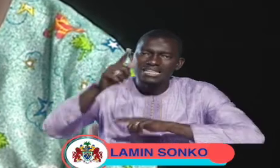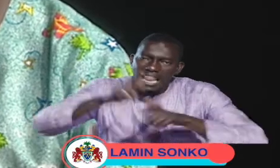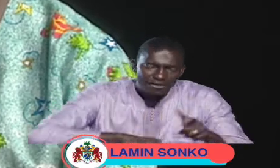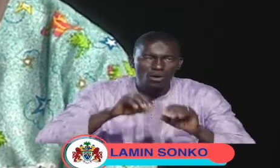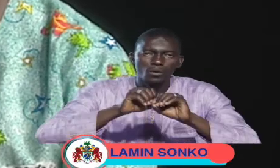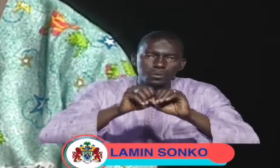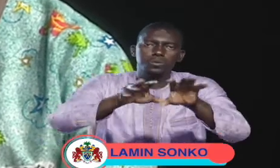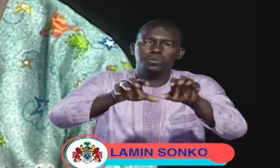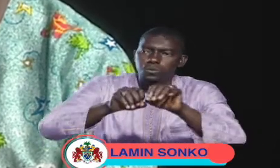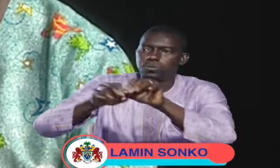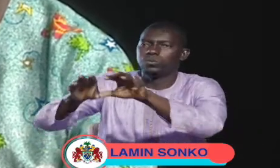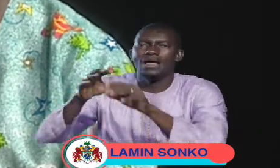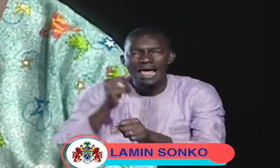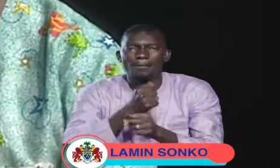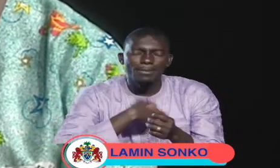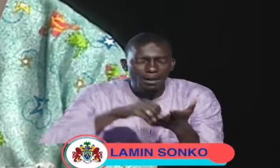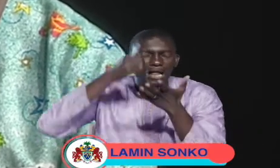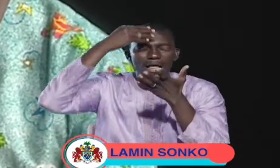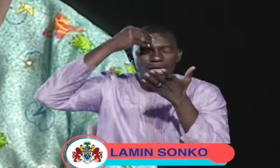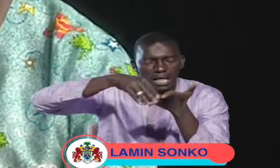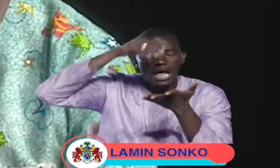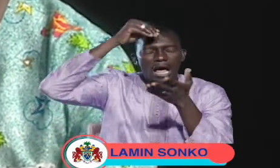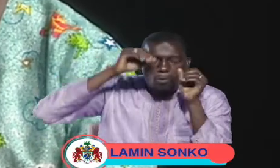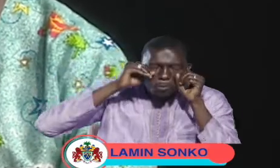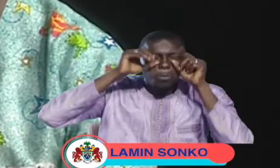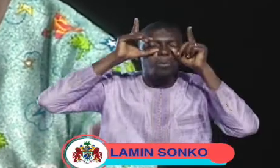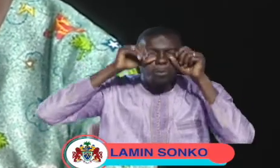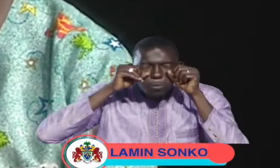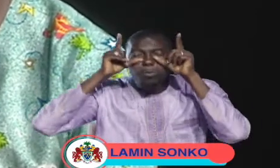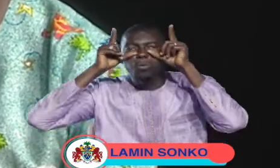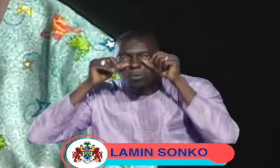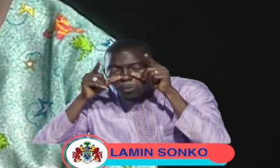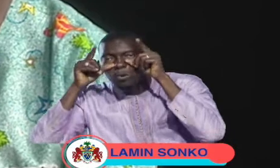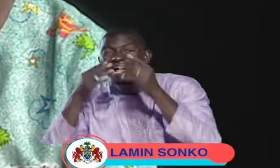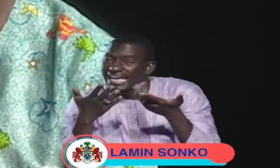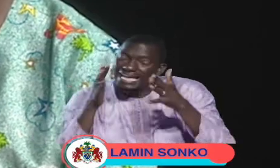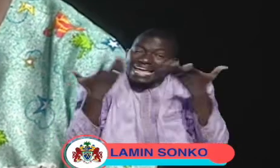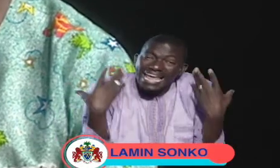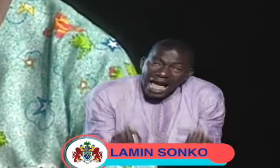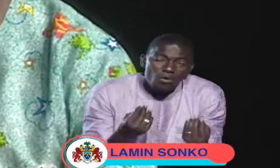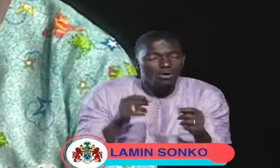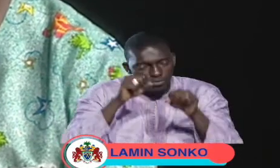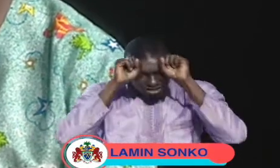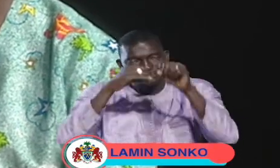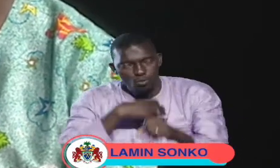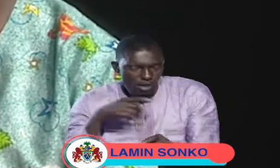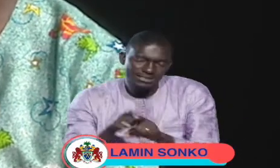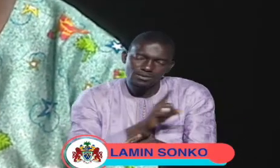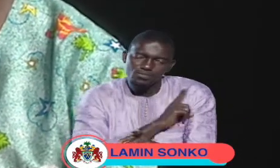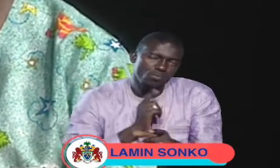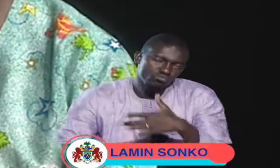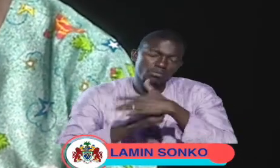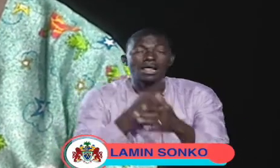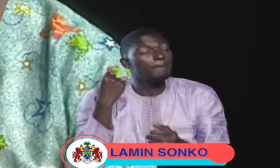IOM be lori o silo le kam ando demaro man sa solata minna fana ka jubele dron pour un se dema mena kato nim